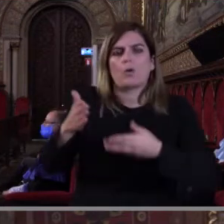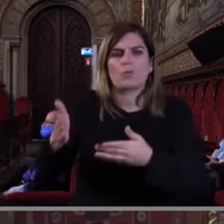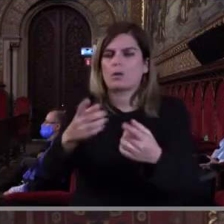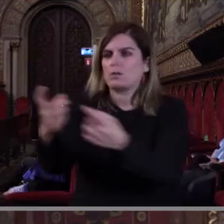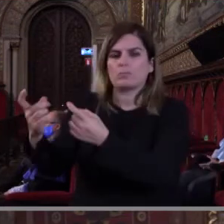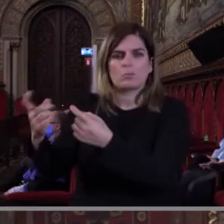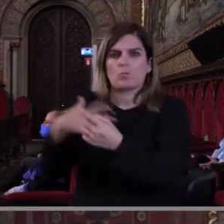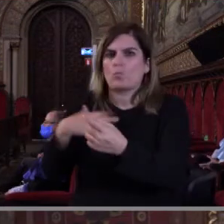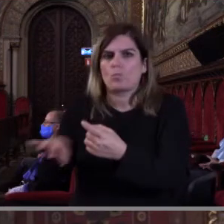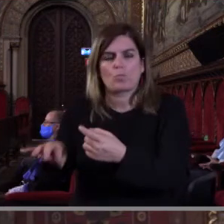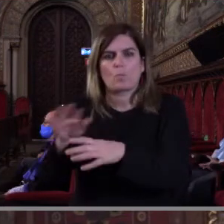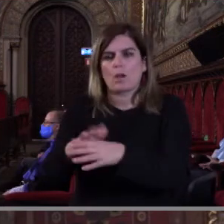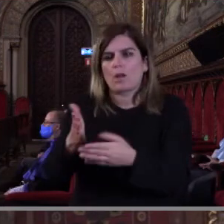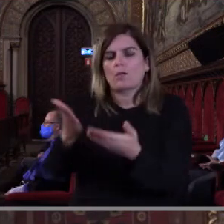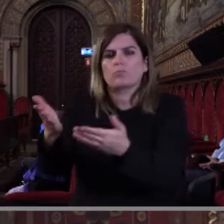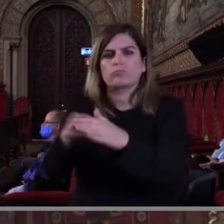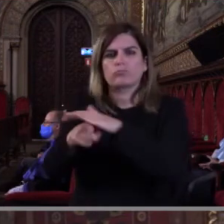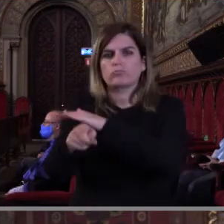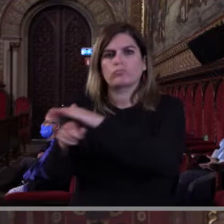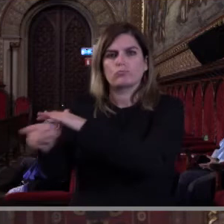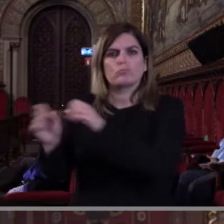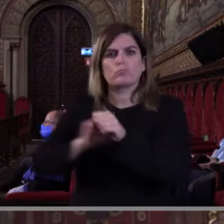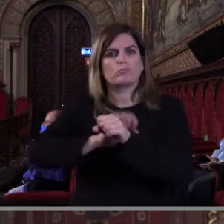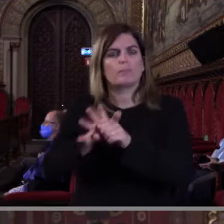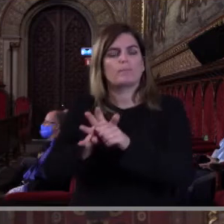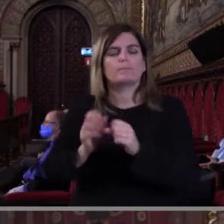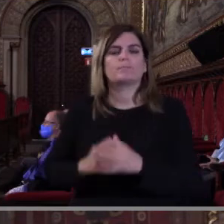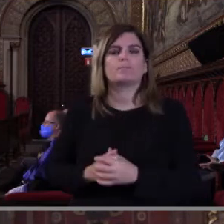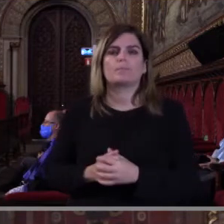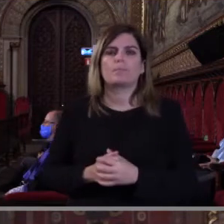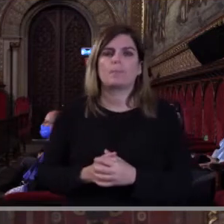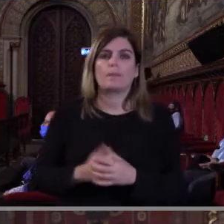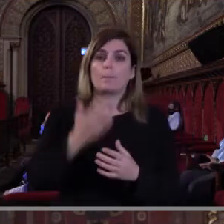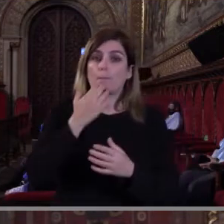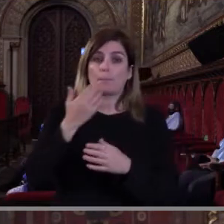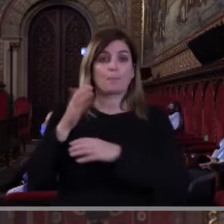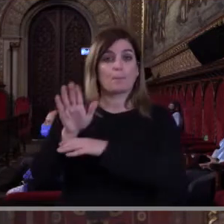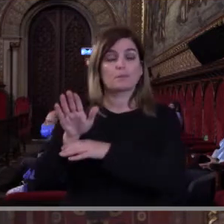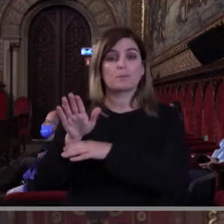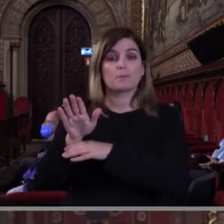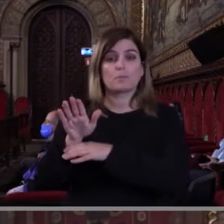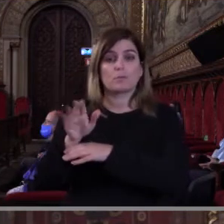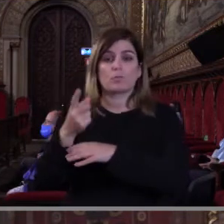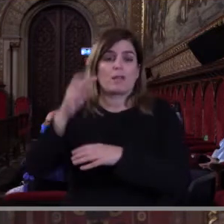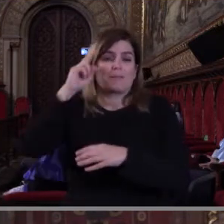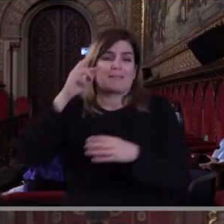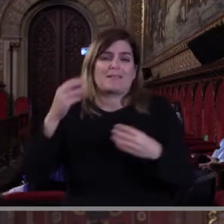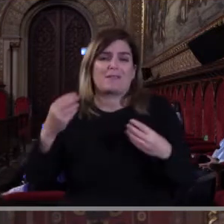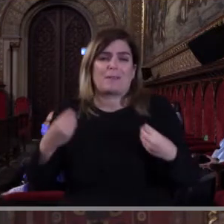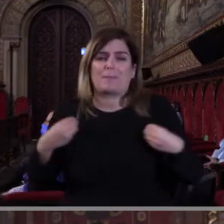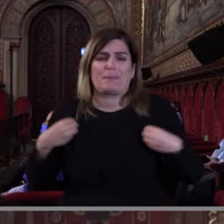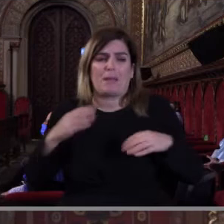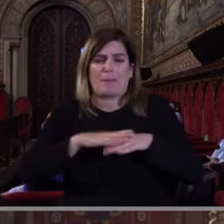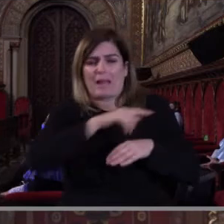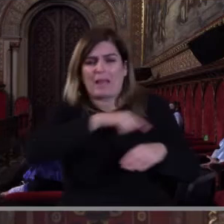tasques importants per la gestió del dia a dia de la pandèmia. Un exemple i tota una experiència vital per